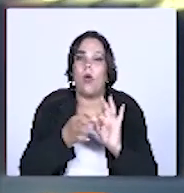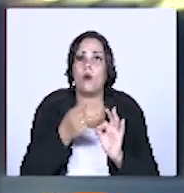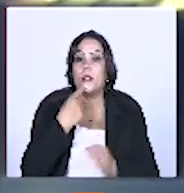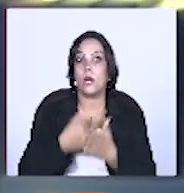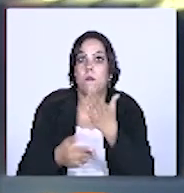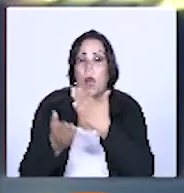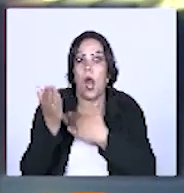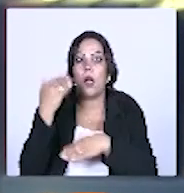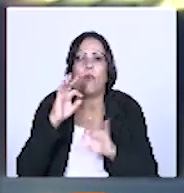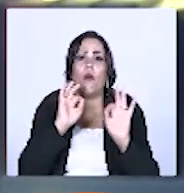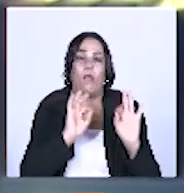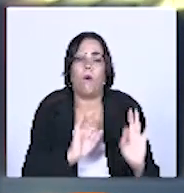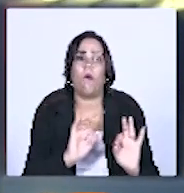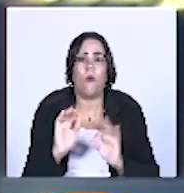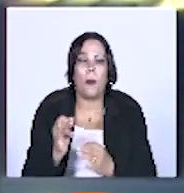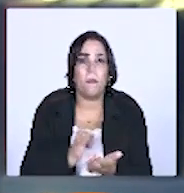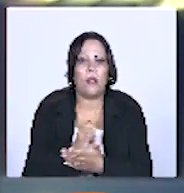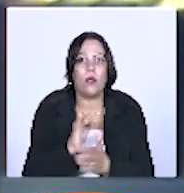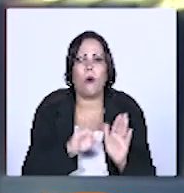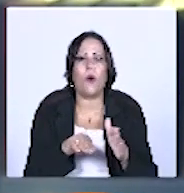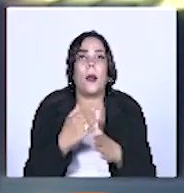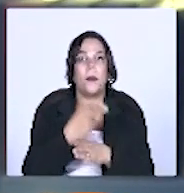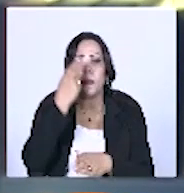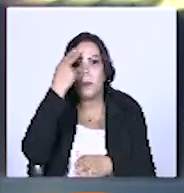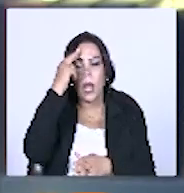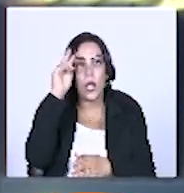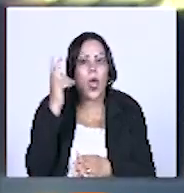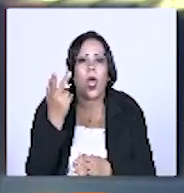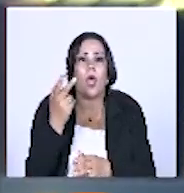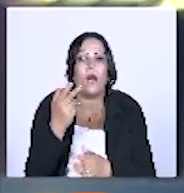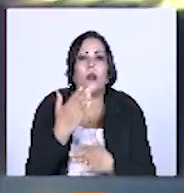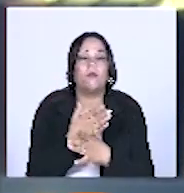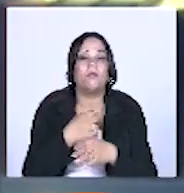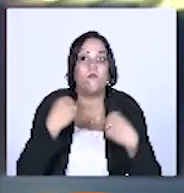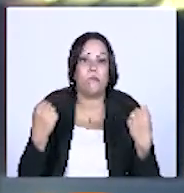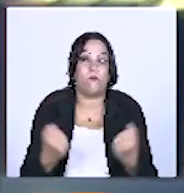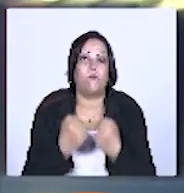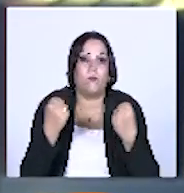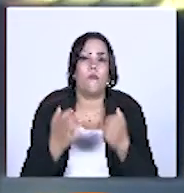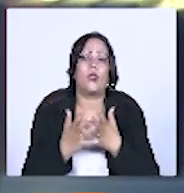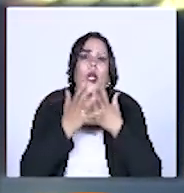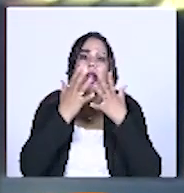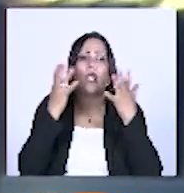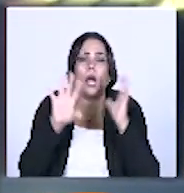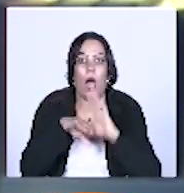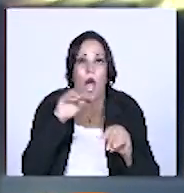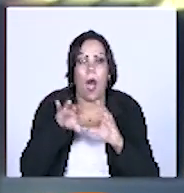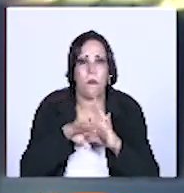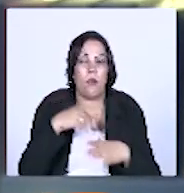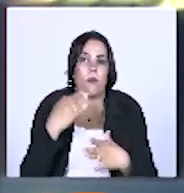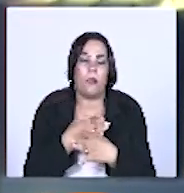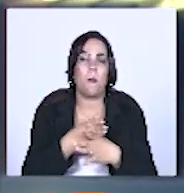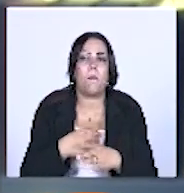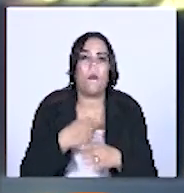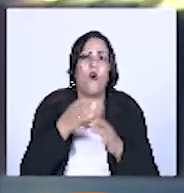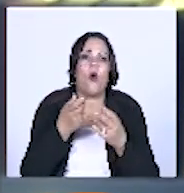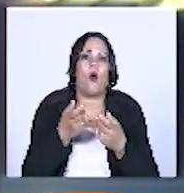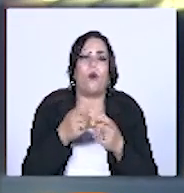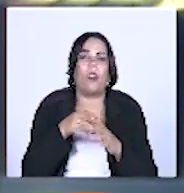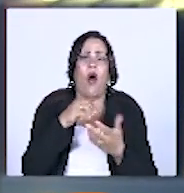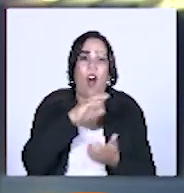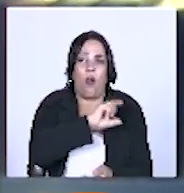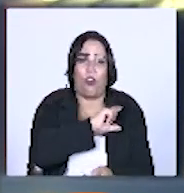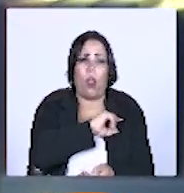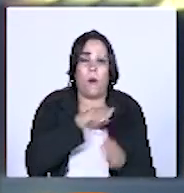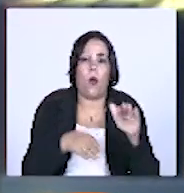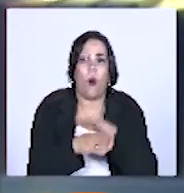تختلف كتير عن كثافه المدارس دلوقتي وده يعني معناها ان في جهود كتير بذلت حتى تبقى الكثافه كما هي